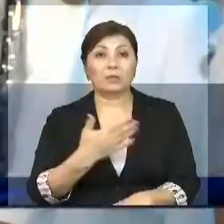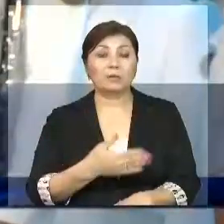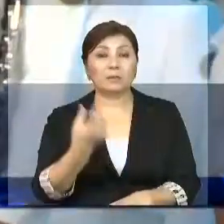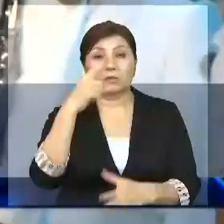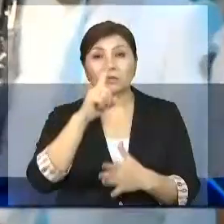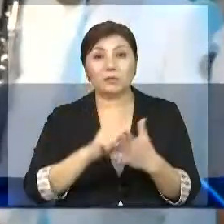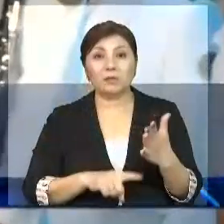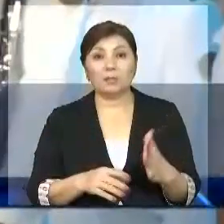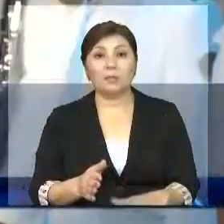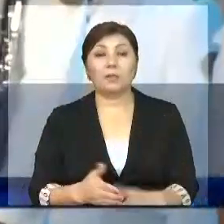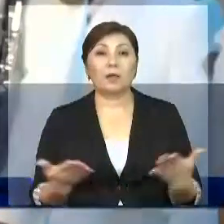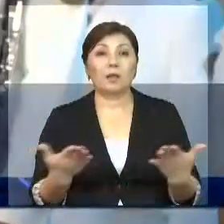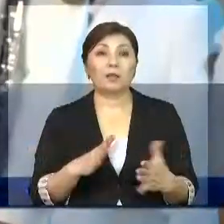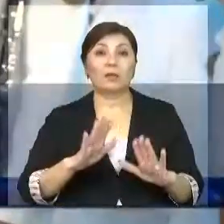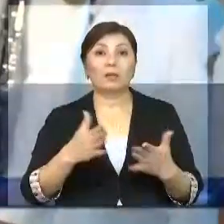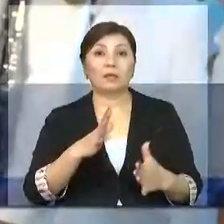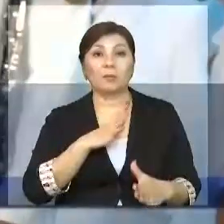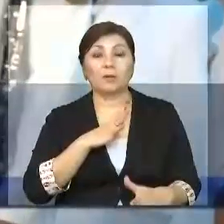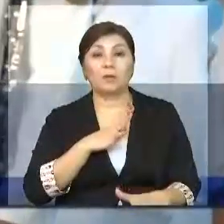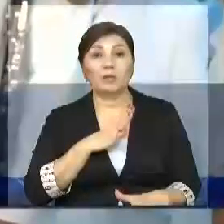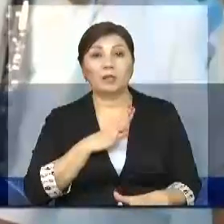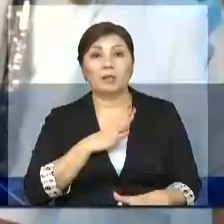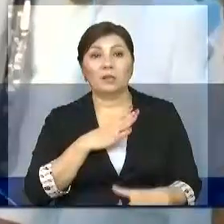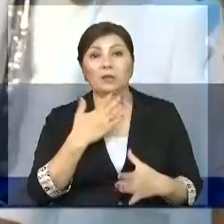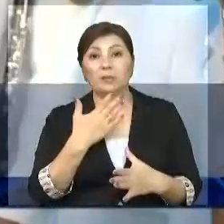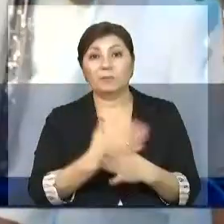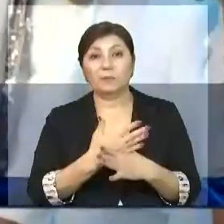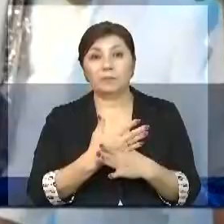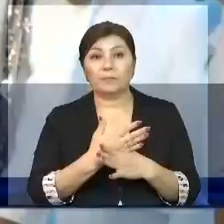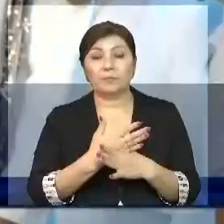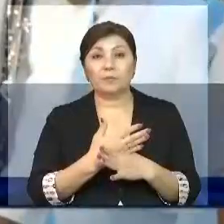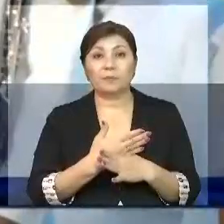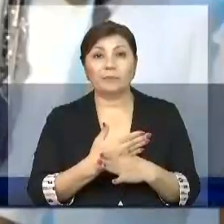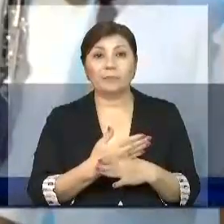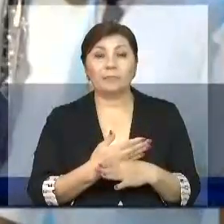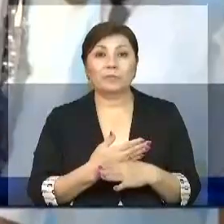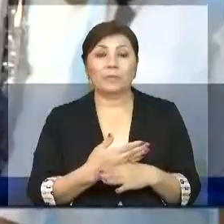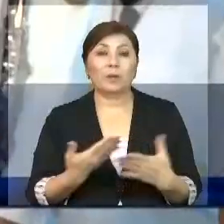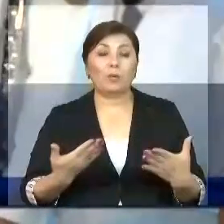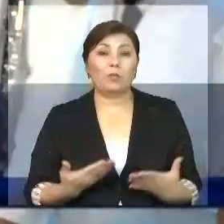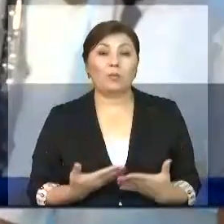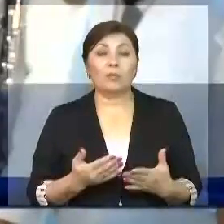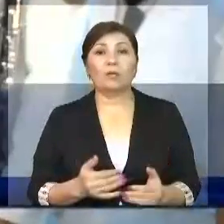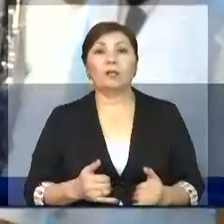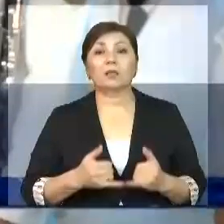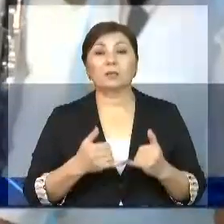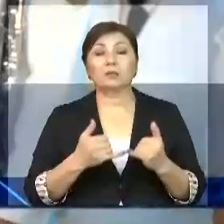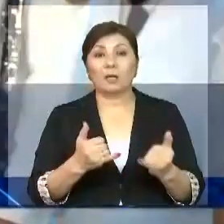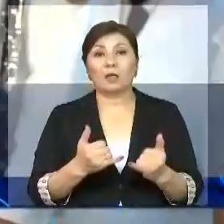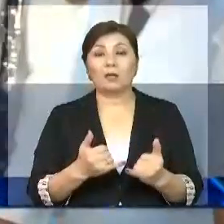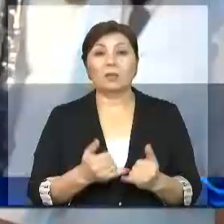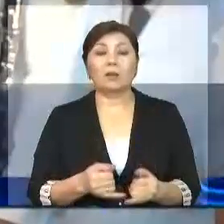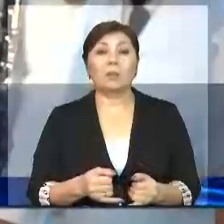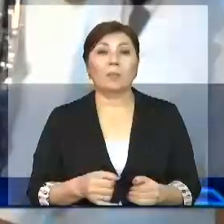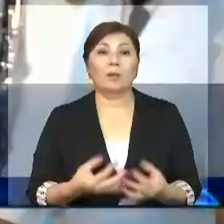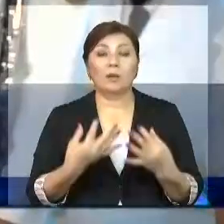senemin, kanday jağday bolsa da, alıp şıqatında da, ömürmen sanaspay, barıp, kanday, kalıp bolsa